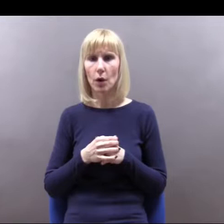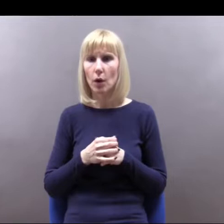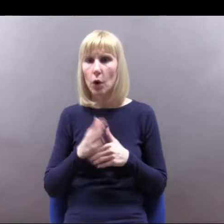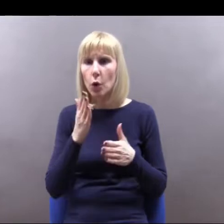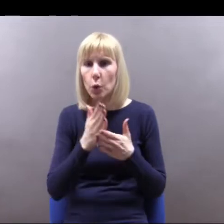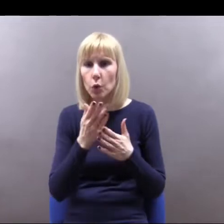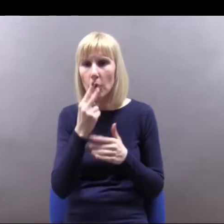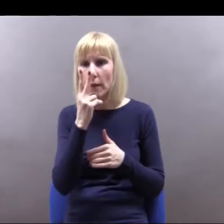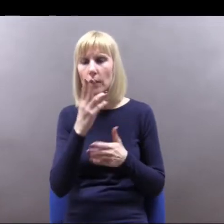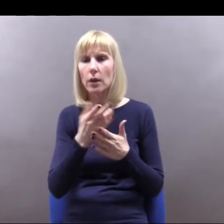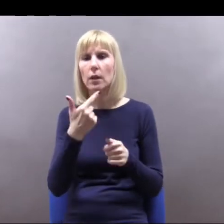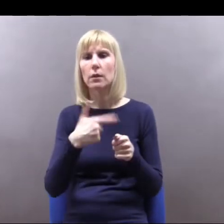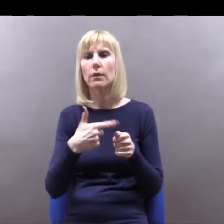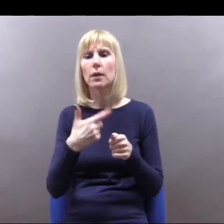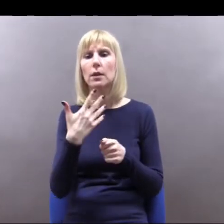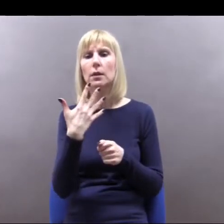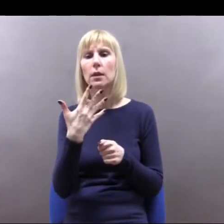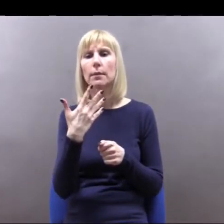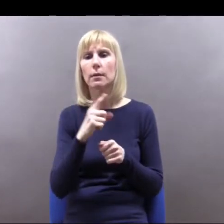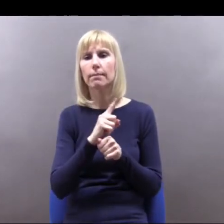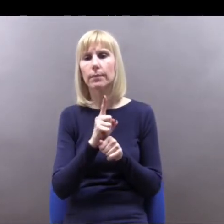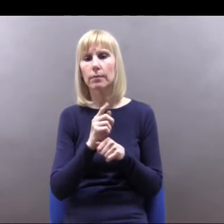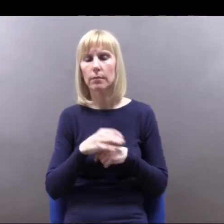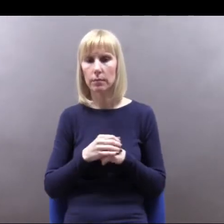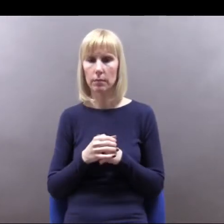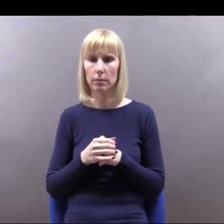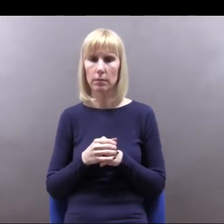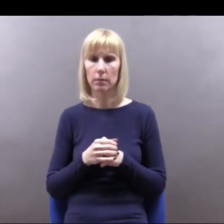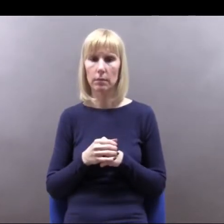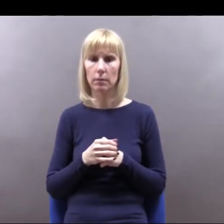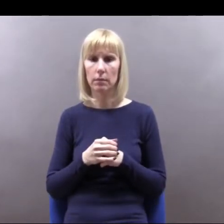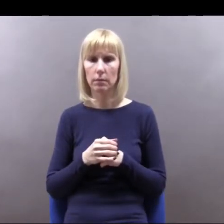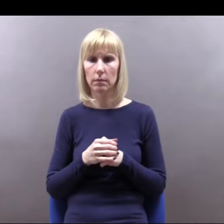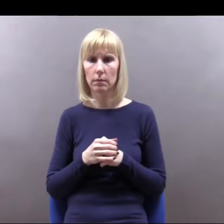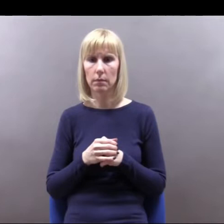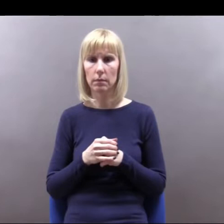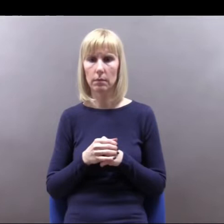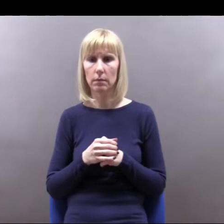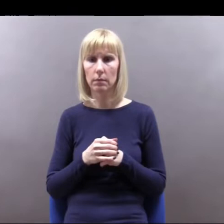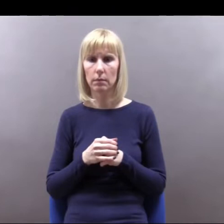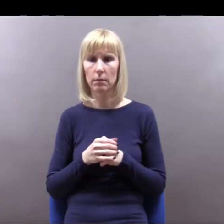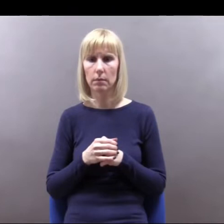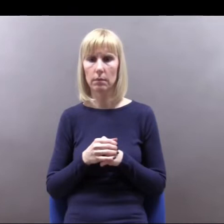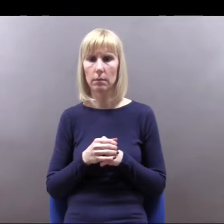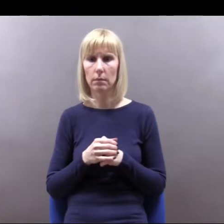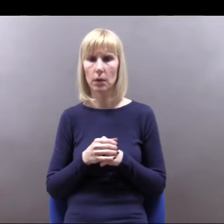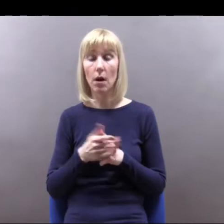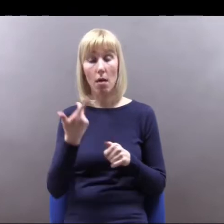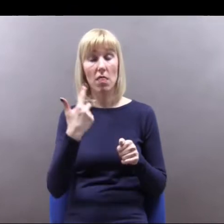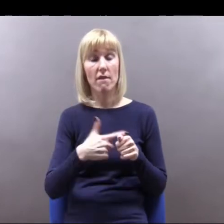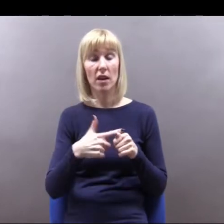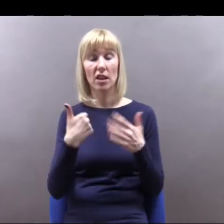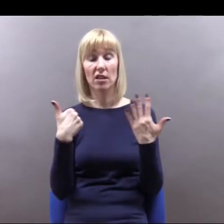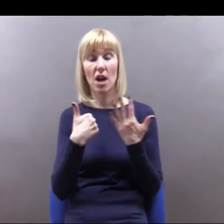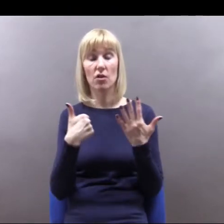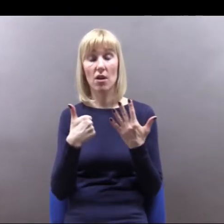26 minut, czyli pół godziny od momentu telefonu. Żeby w przyszłości ludzie, którzy zajmują się planowaniem